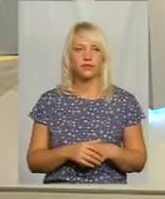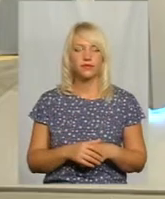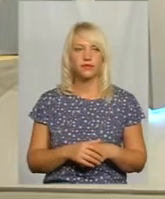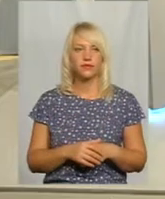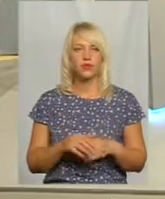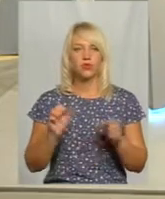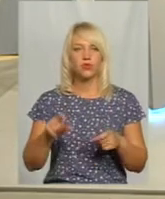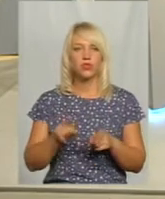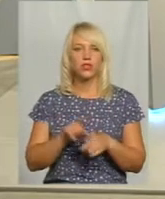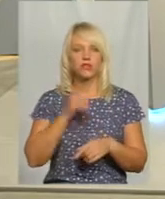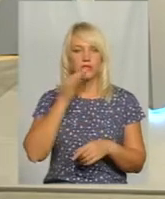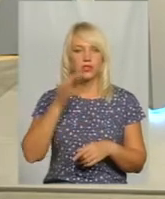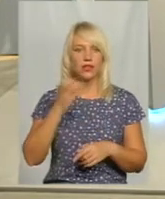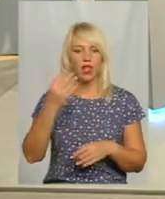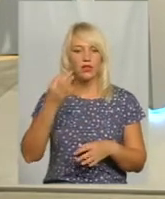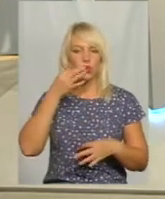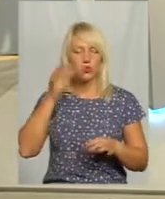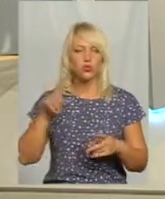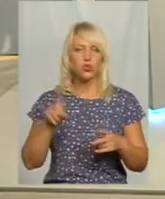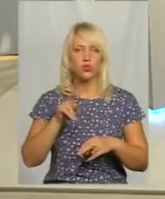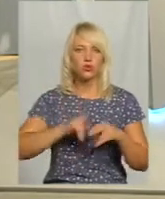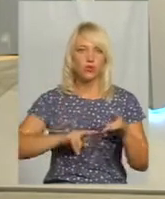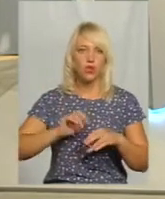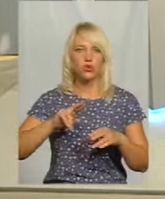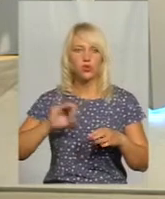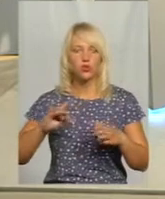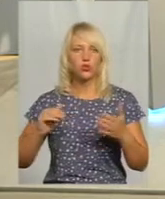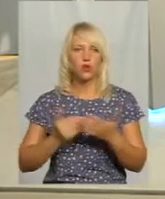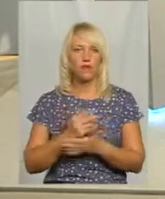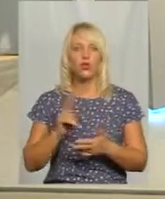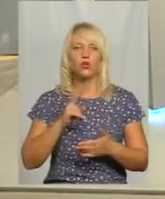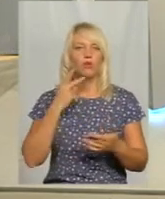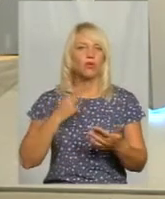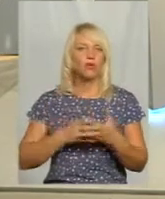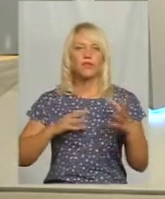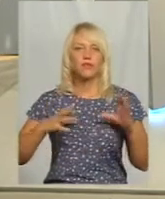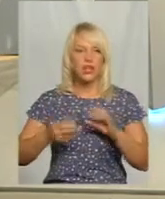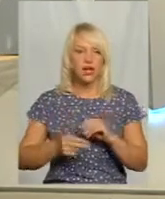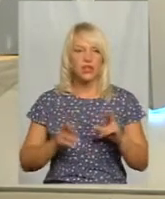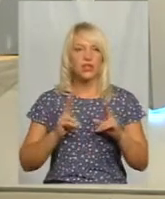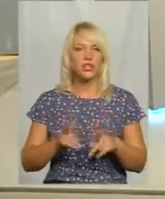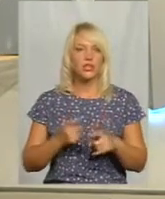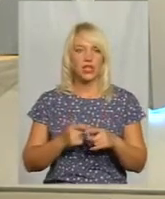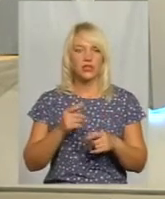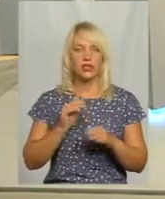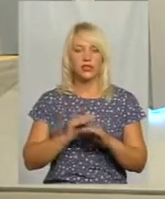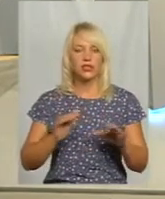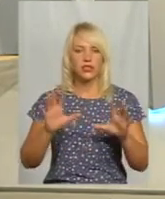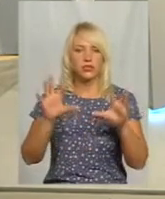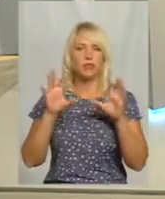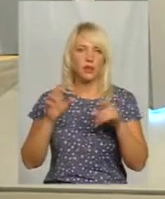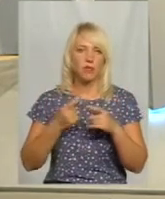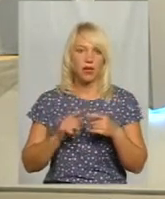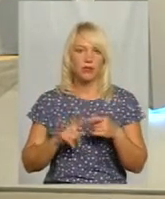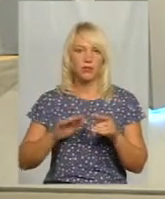можна так сказати, на їх досвіді побудували щось нове, тобто що він показав взагалі, і як діти сприймали, бо це